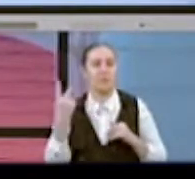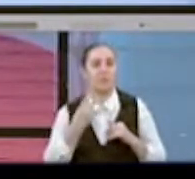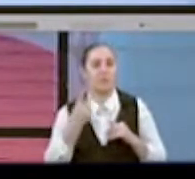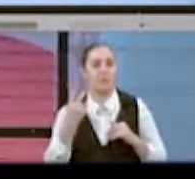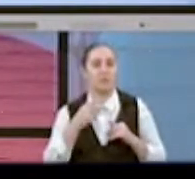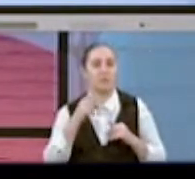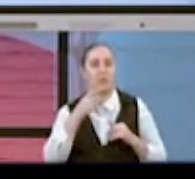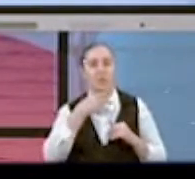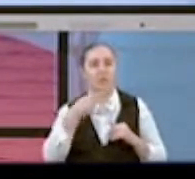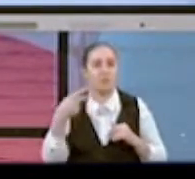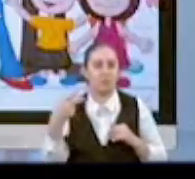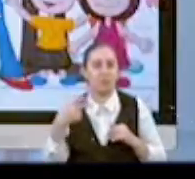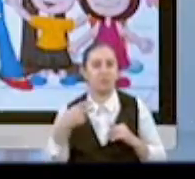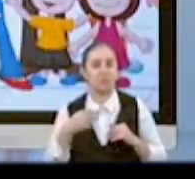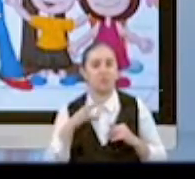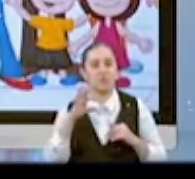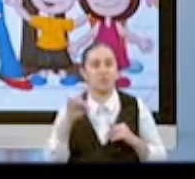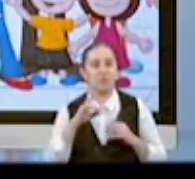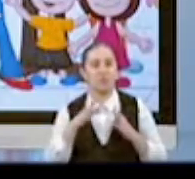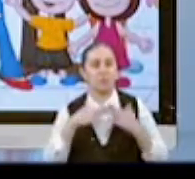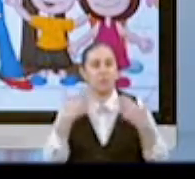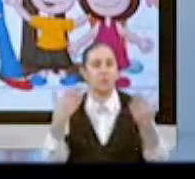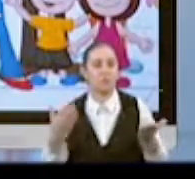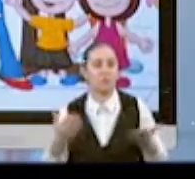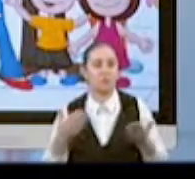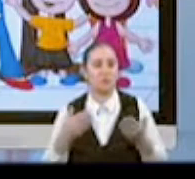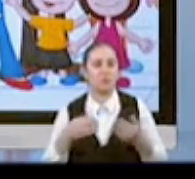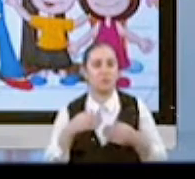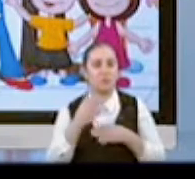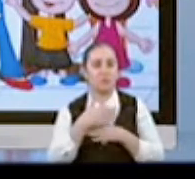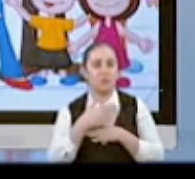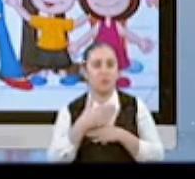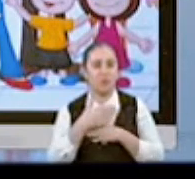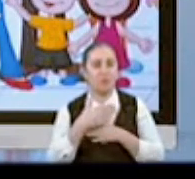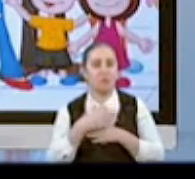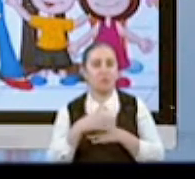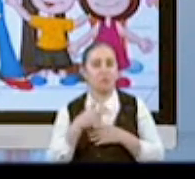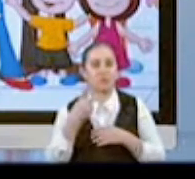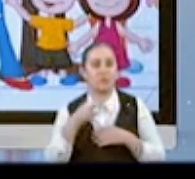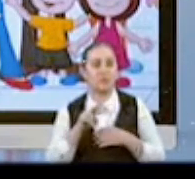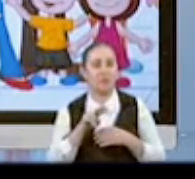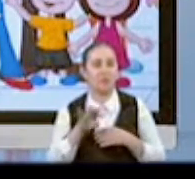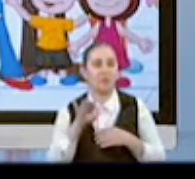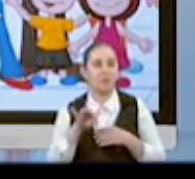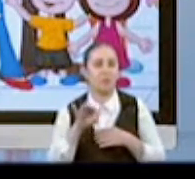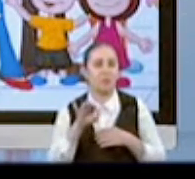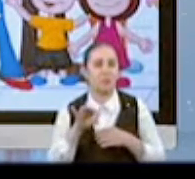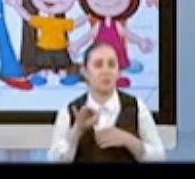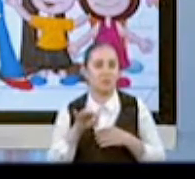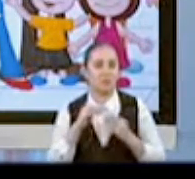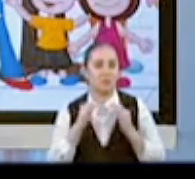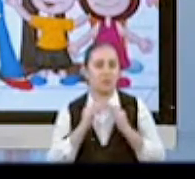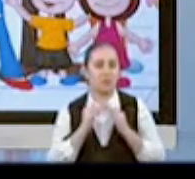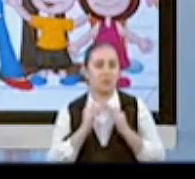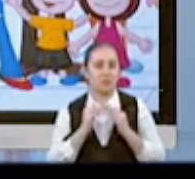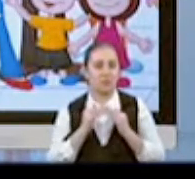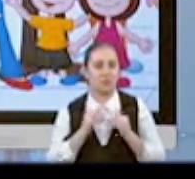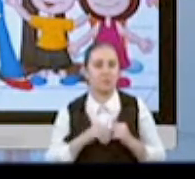второй этаж. И с большой дверью для авто